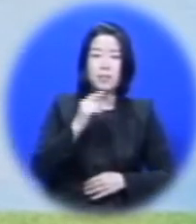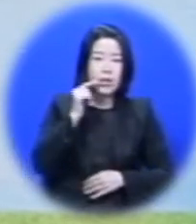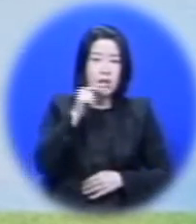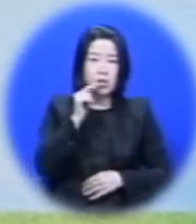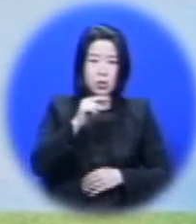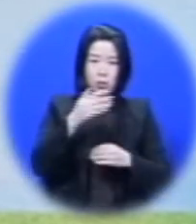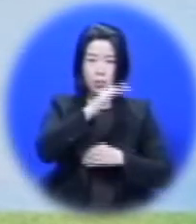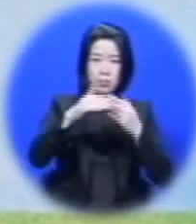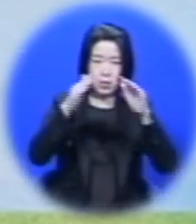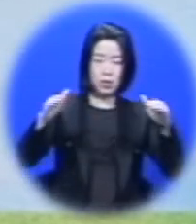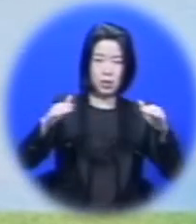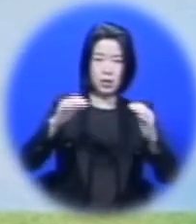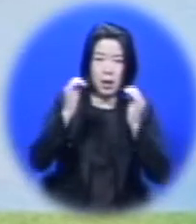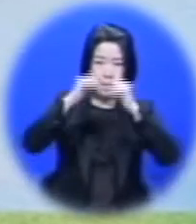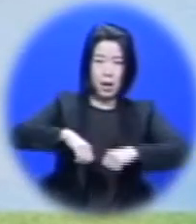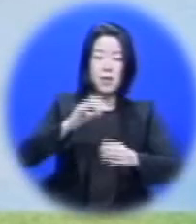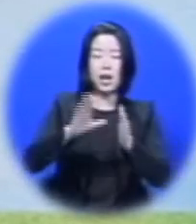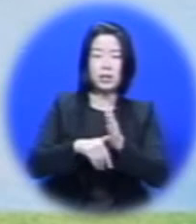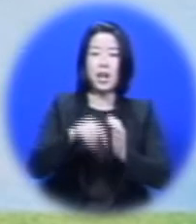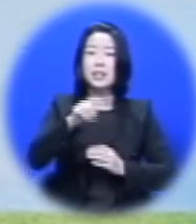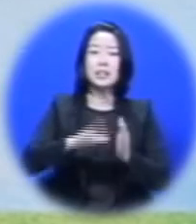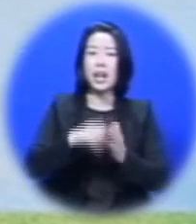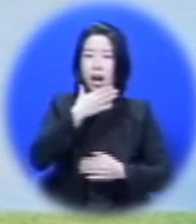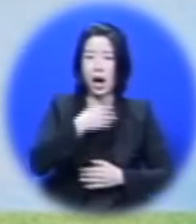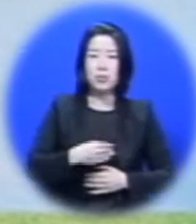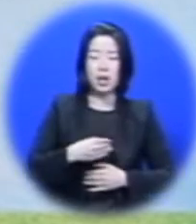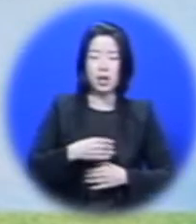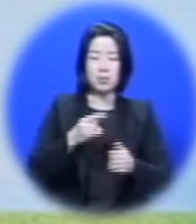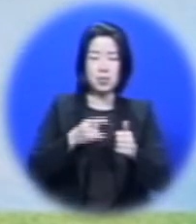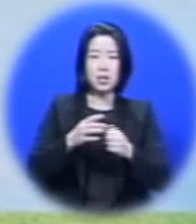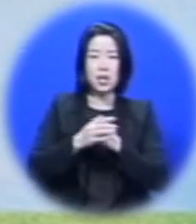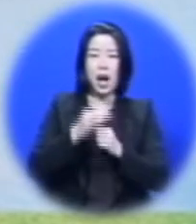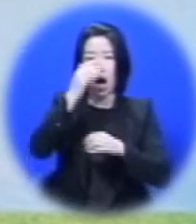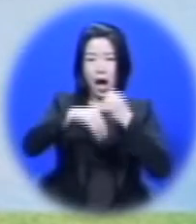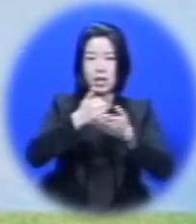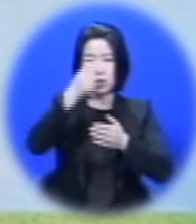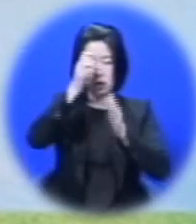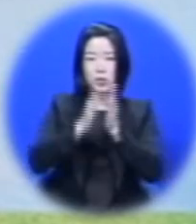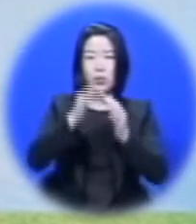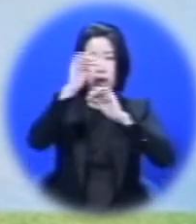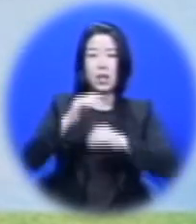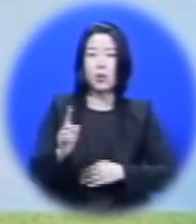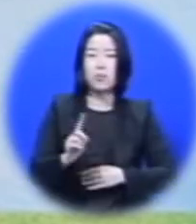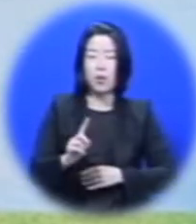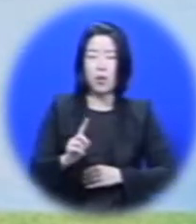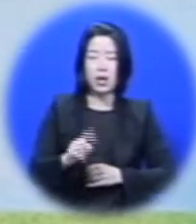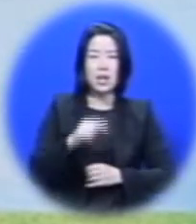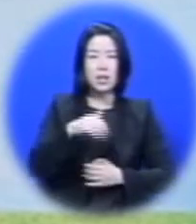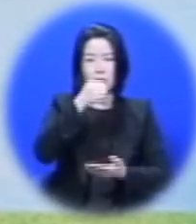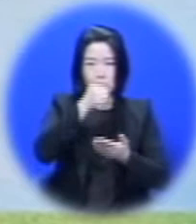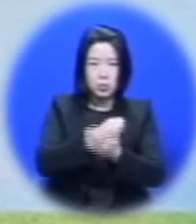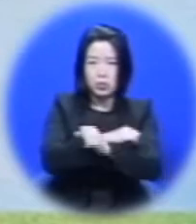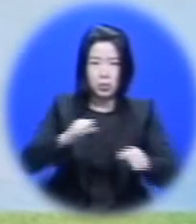성이 멸망당할 때 그때 아브라함이 하나님께 뭘 기도했나요? 죄를